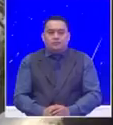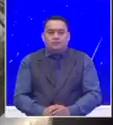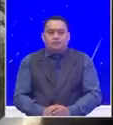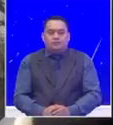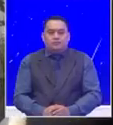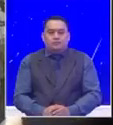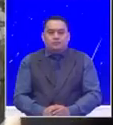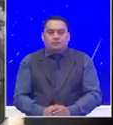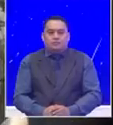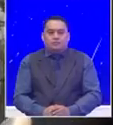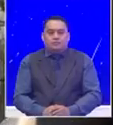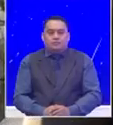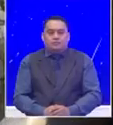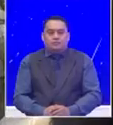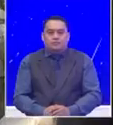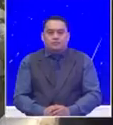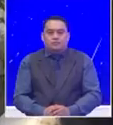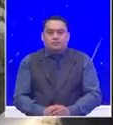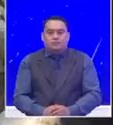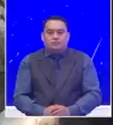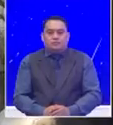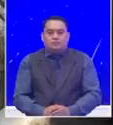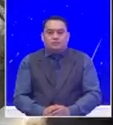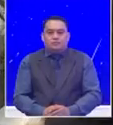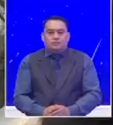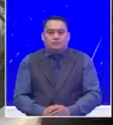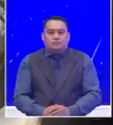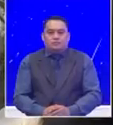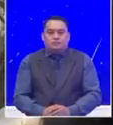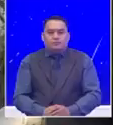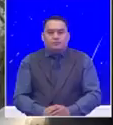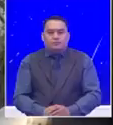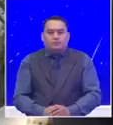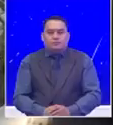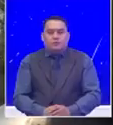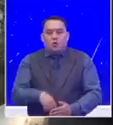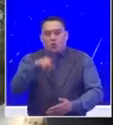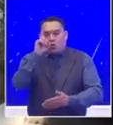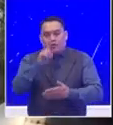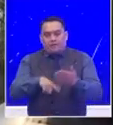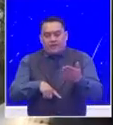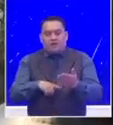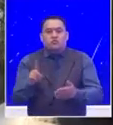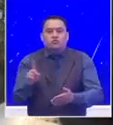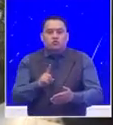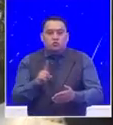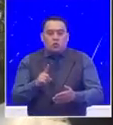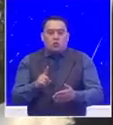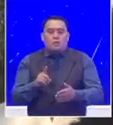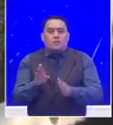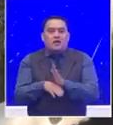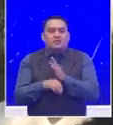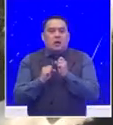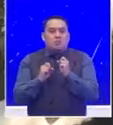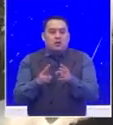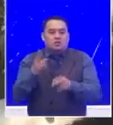орталыгы, Талдыкорган қаласының аумағында, пәтерлерін алдын алу мақсатында. Уверены, что такие меры существенно повысят безопасность и